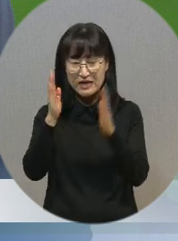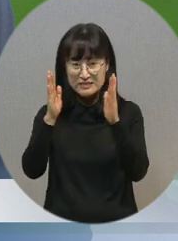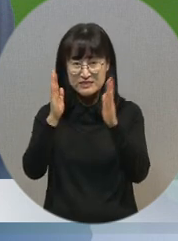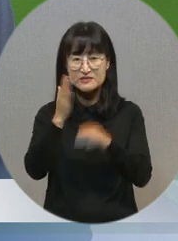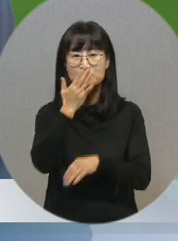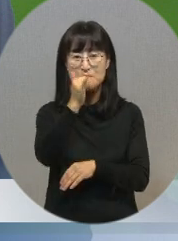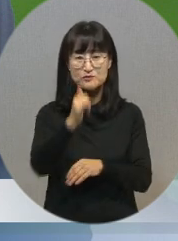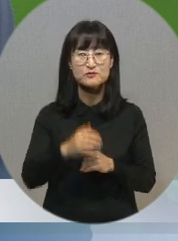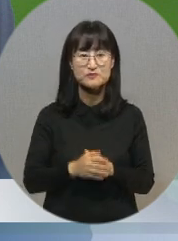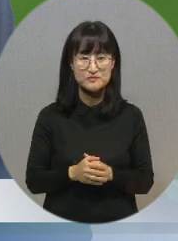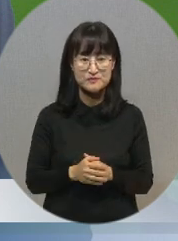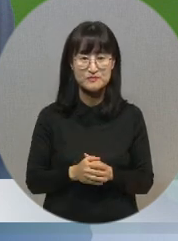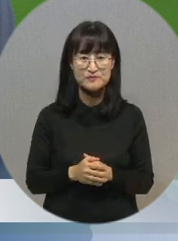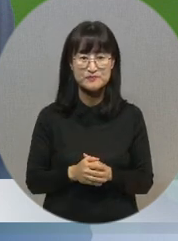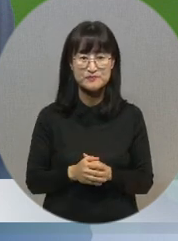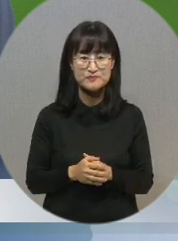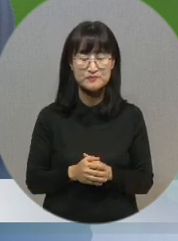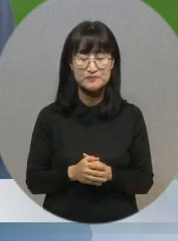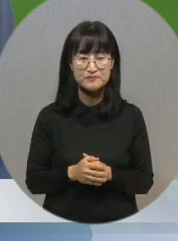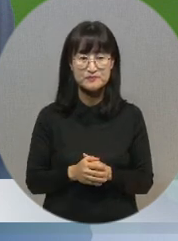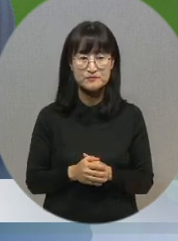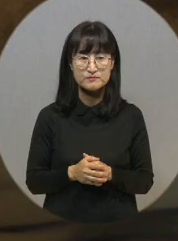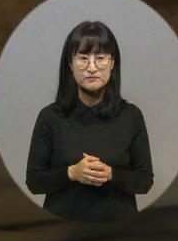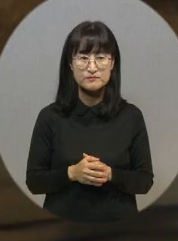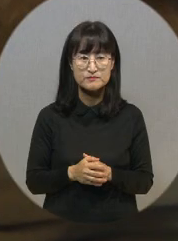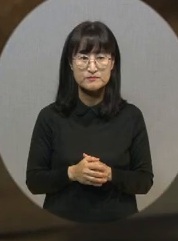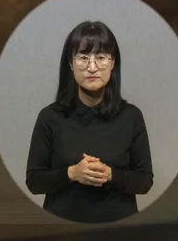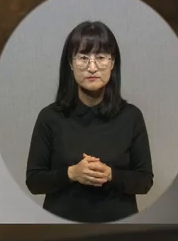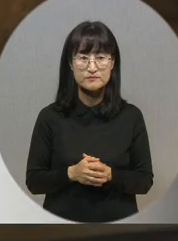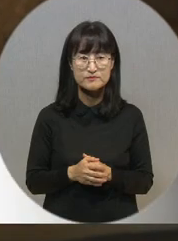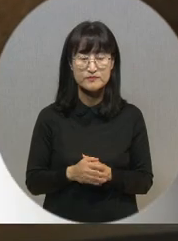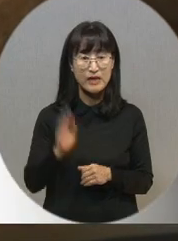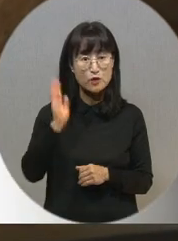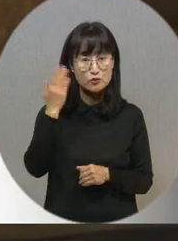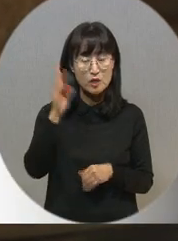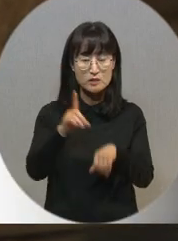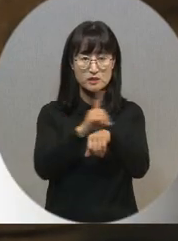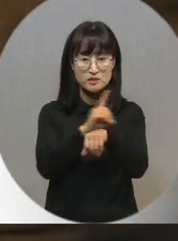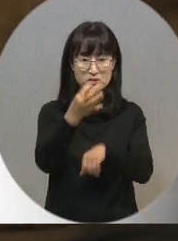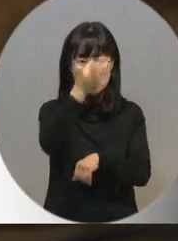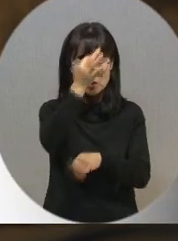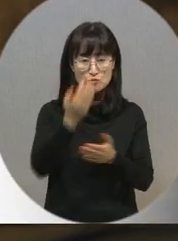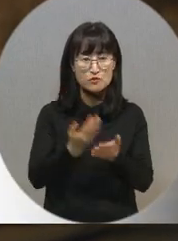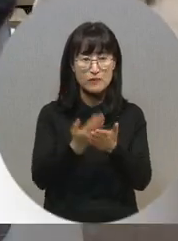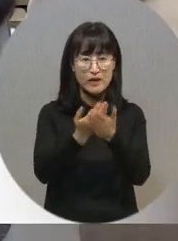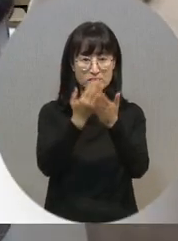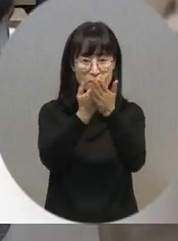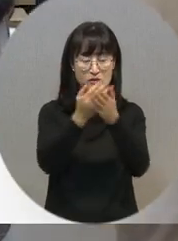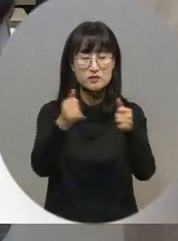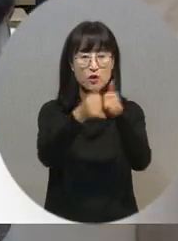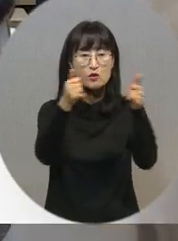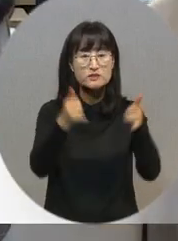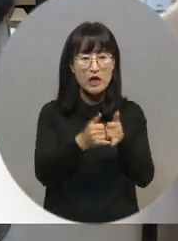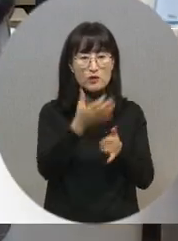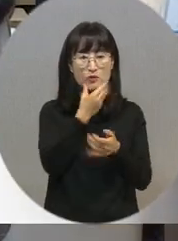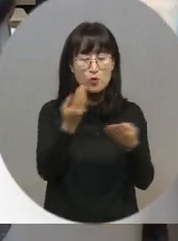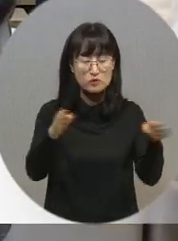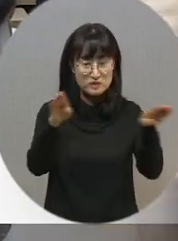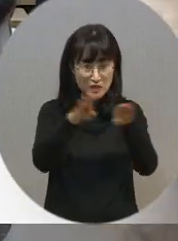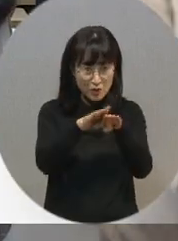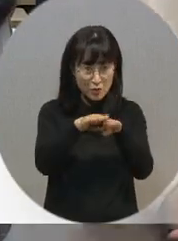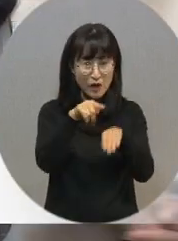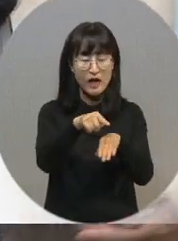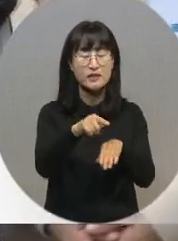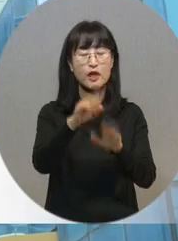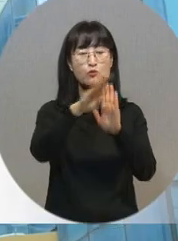곳인데요. 정유정 기자가 소개합니다. 최근 디지털 기술의 발달로 사회복지관의 프로그램이